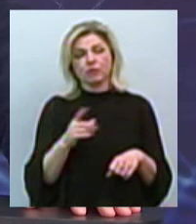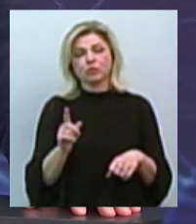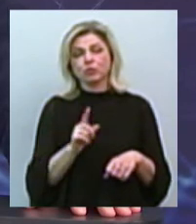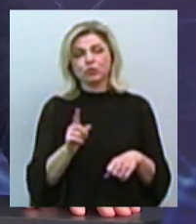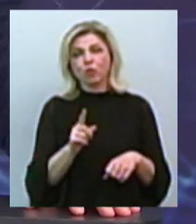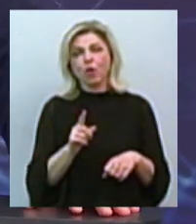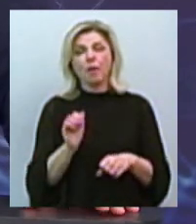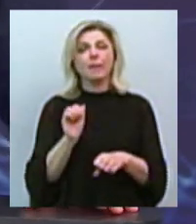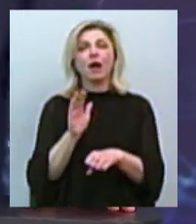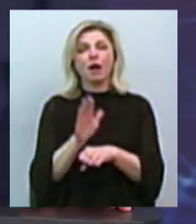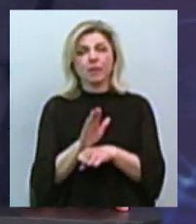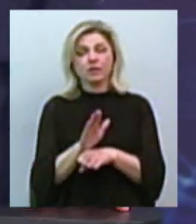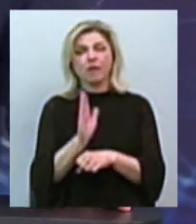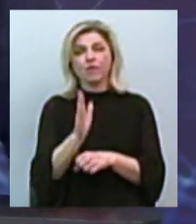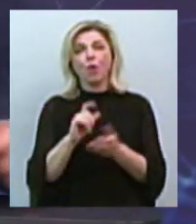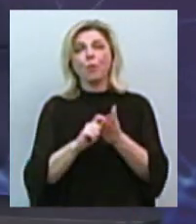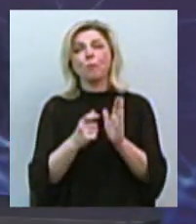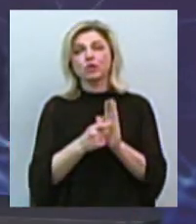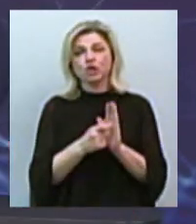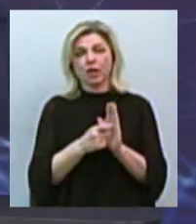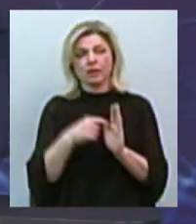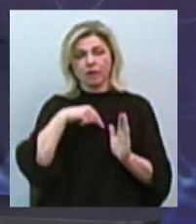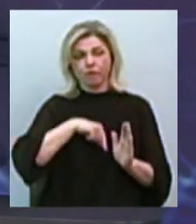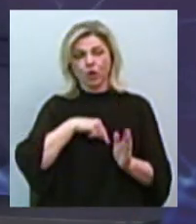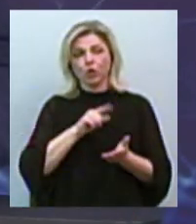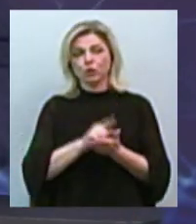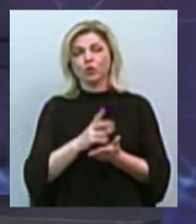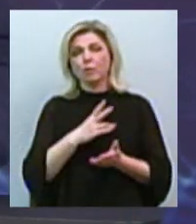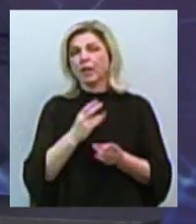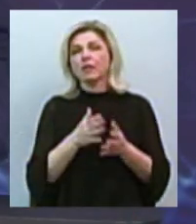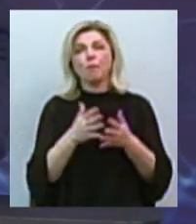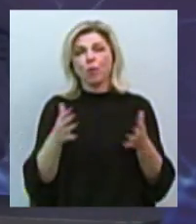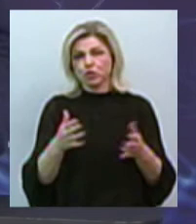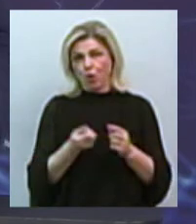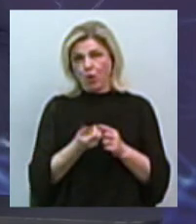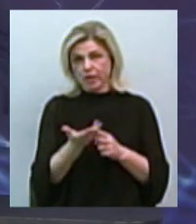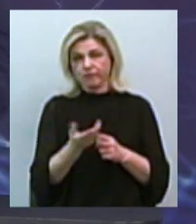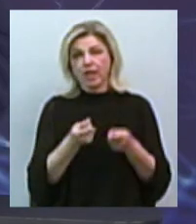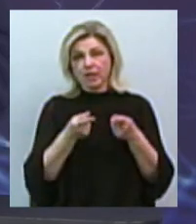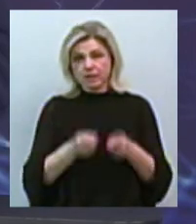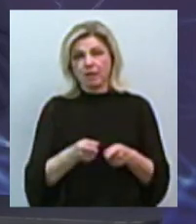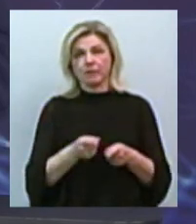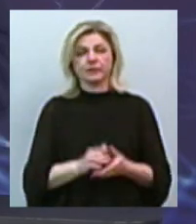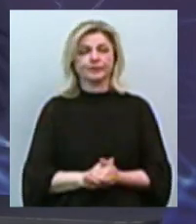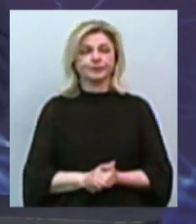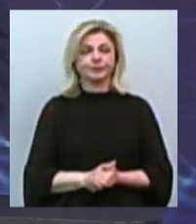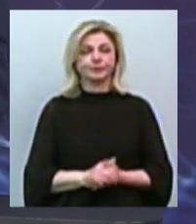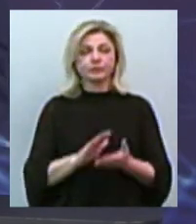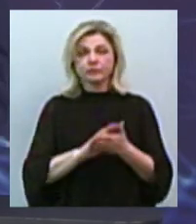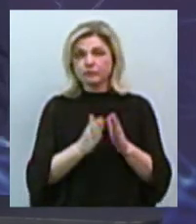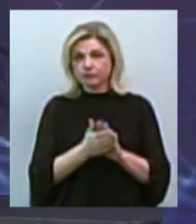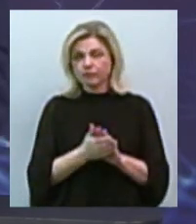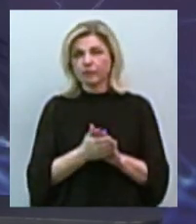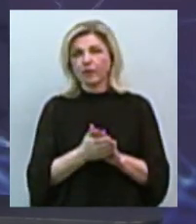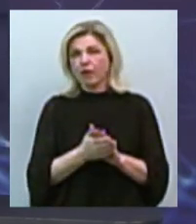по рекомендации, значит, там в помещении, там тоже должно быть не очень большое количество. На самом-то деле, действительно, вот ситуация, данная